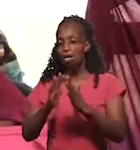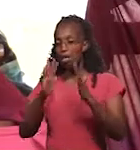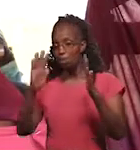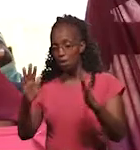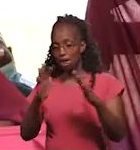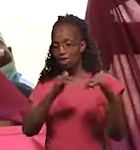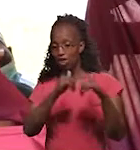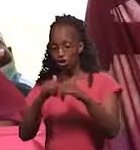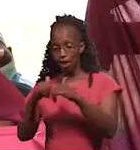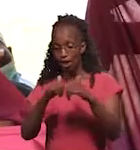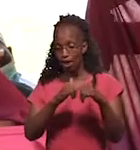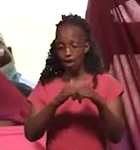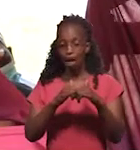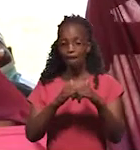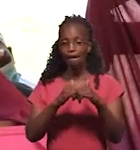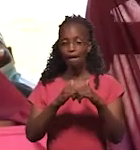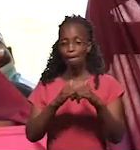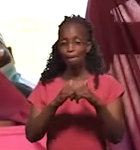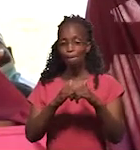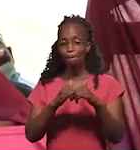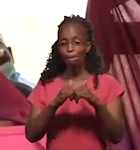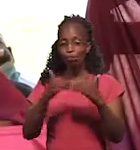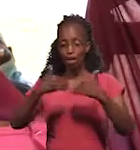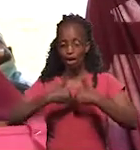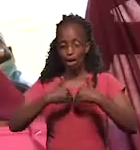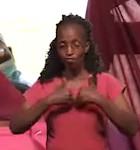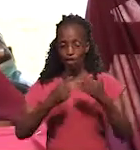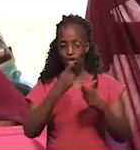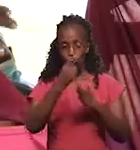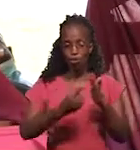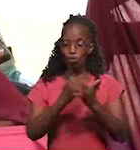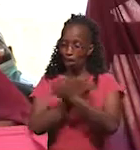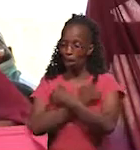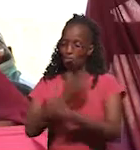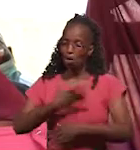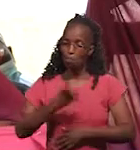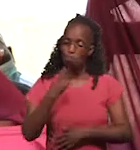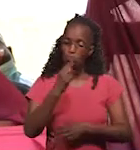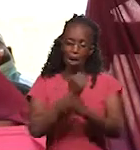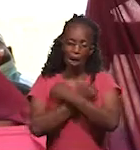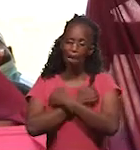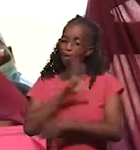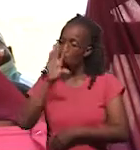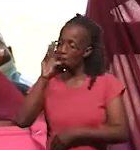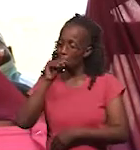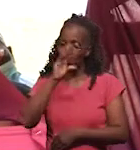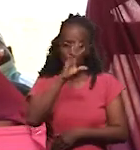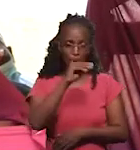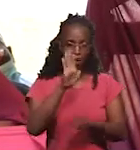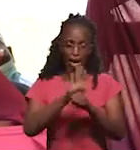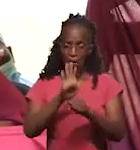shida kubwa ya wale tunaochagua watu, tunapenda watu wenye mdomo, watu